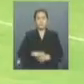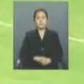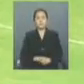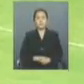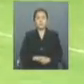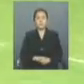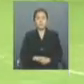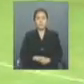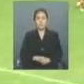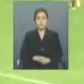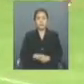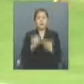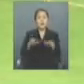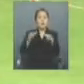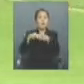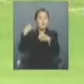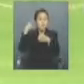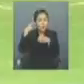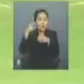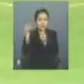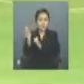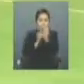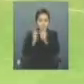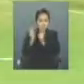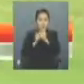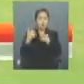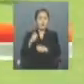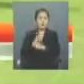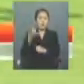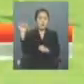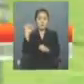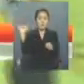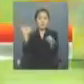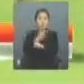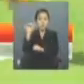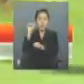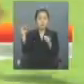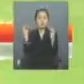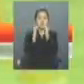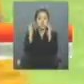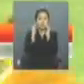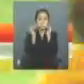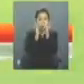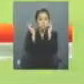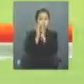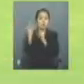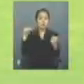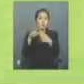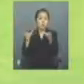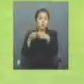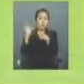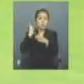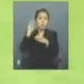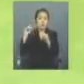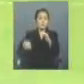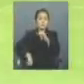การประสบความสำเร็จของฟุตบอลลีกหญิงยังคงห่างไกลหากเทียบเท่ากับฟุตบอลลีกชายแต่ว่าสมาคมฟุตบอลยังต้องอดทนเดินหน้าพัฒน